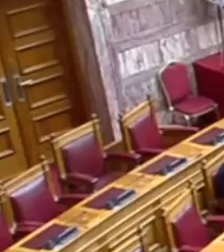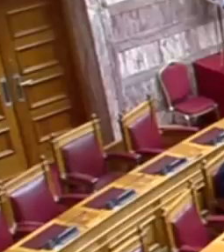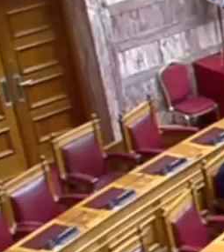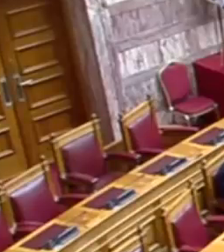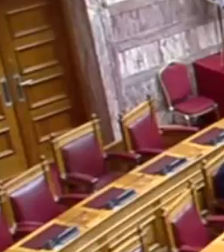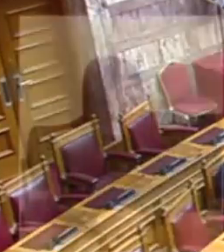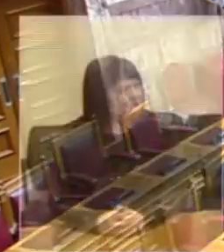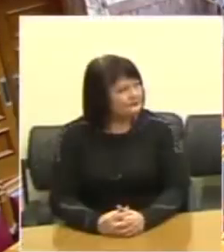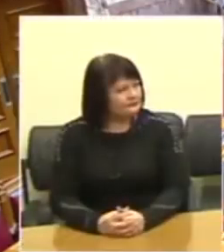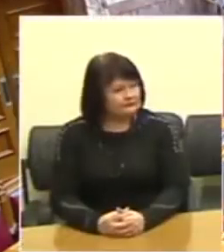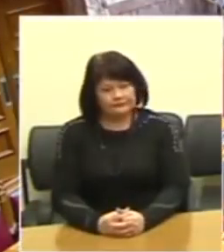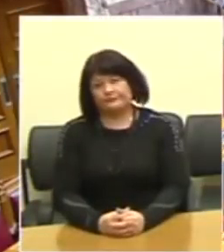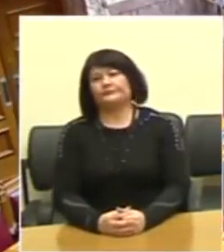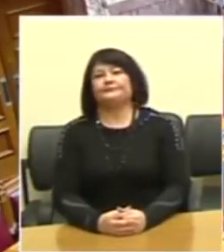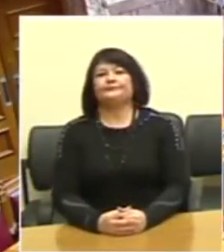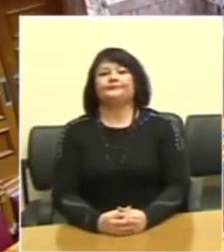Κυρίες και κύριοι,